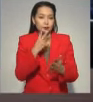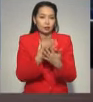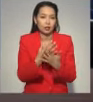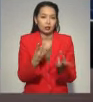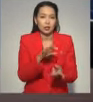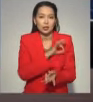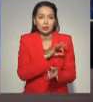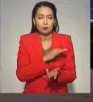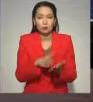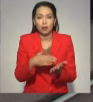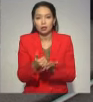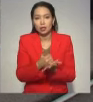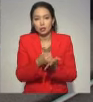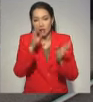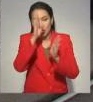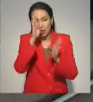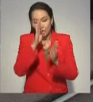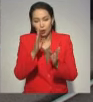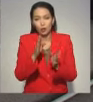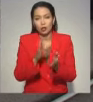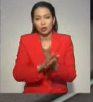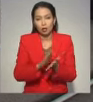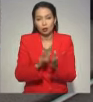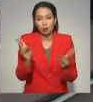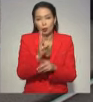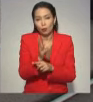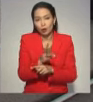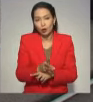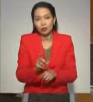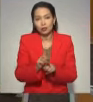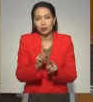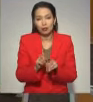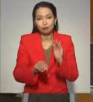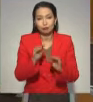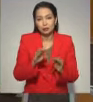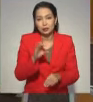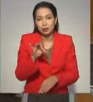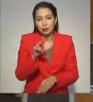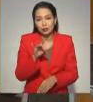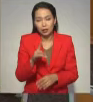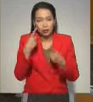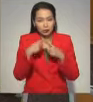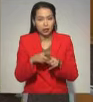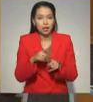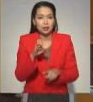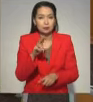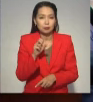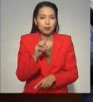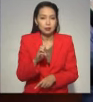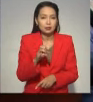Пайдаланылған өсімдік майларын экологиялық тазарту, өртті сөндіру, стрейкерлерін жасау технологиясы, Space